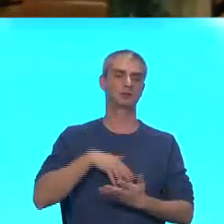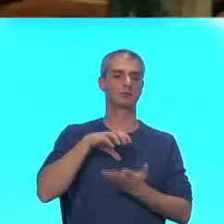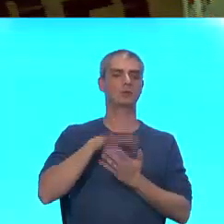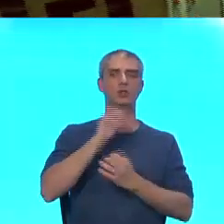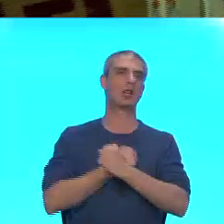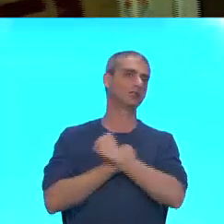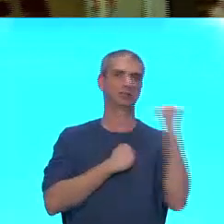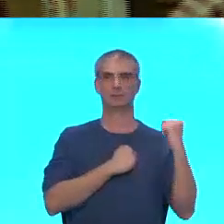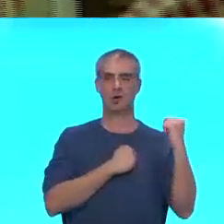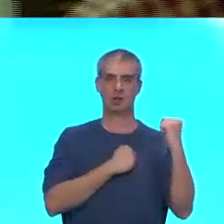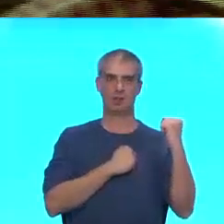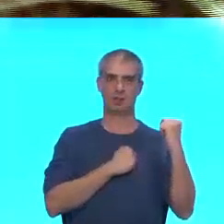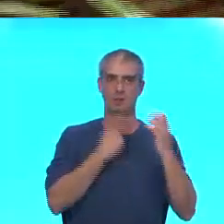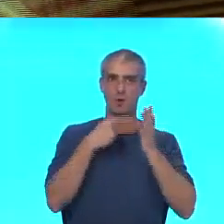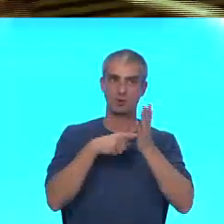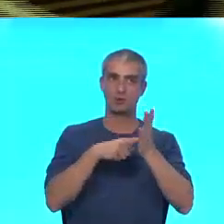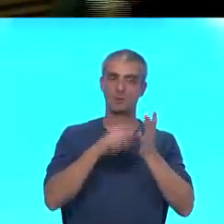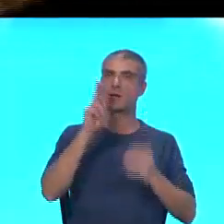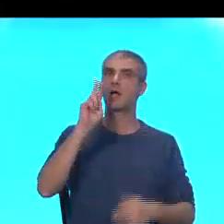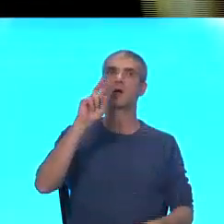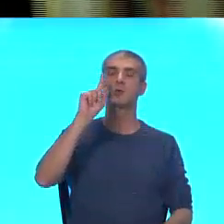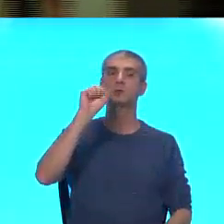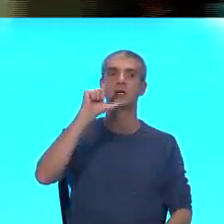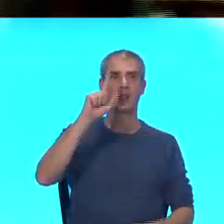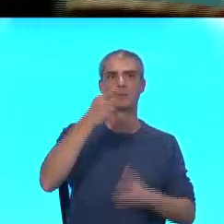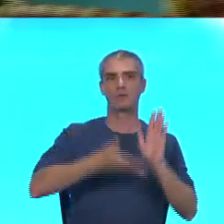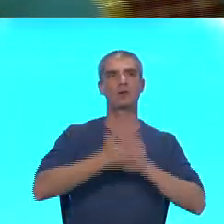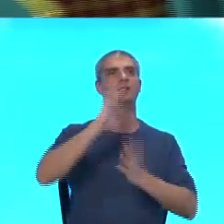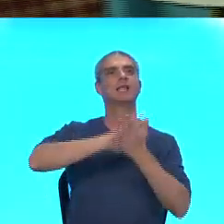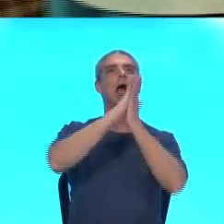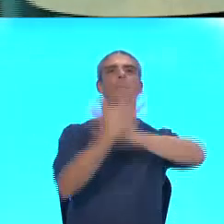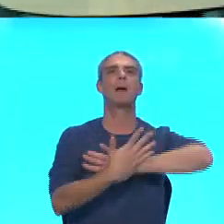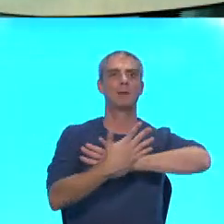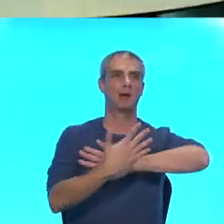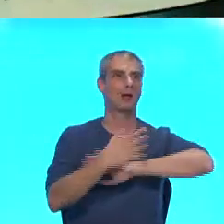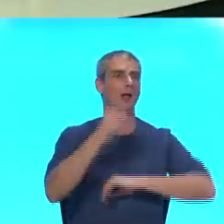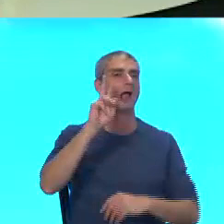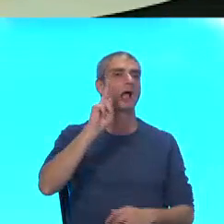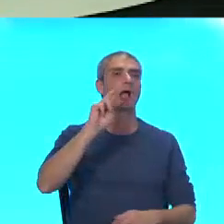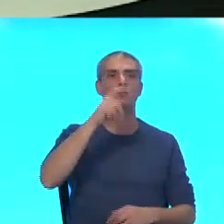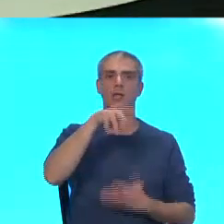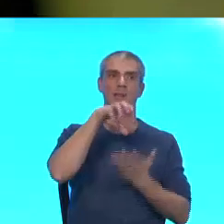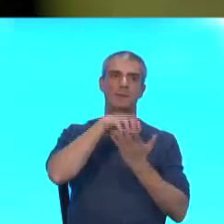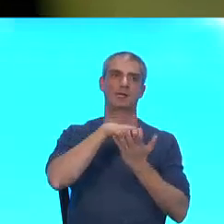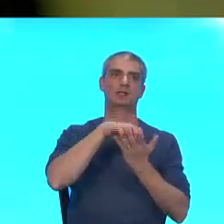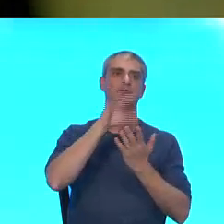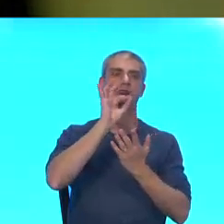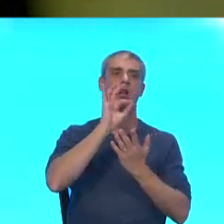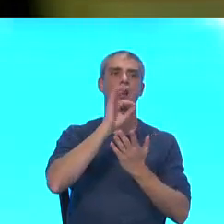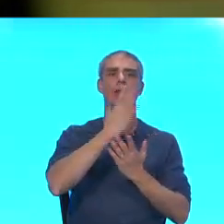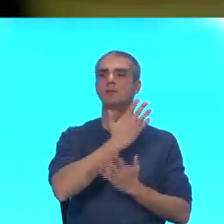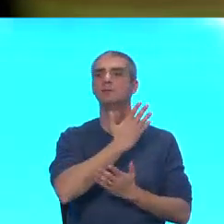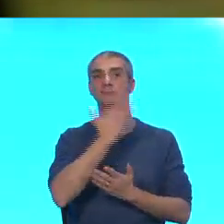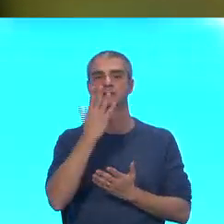השמאל. למשל, קרוסלה. מכאן תצא המהפכה. קרוסלה זה מעוז של המזרח